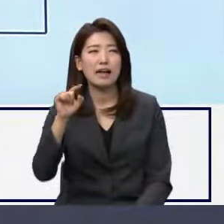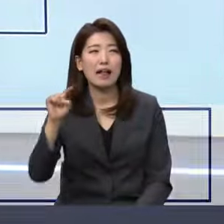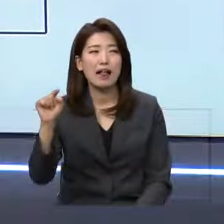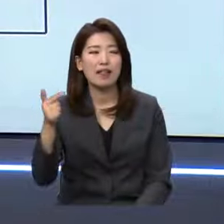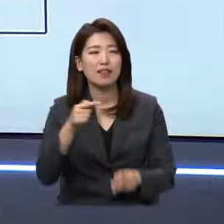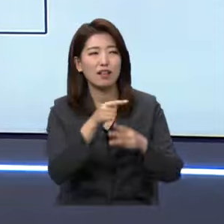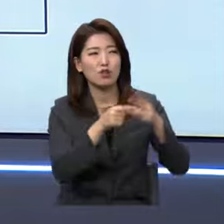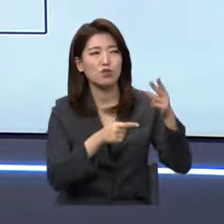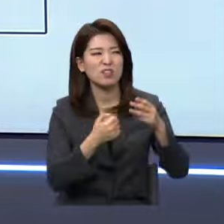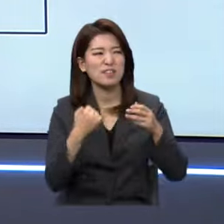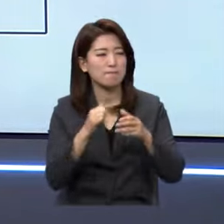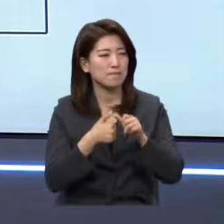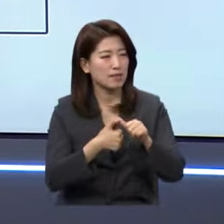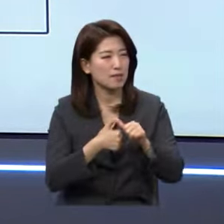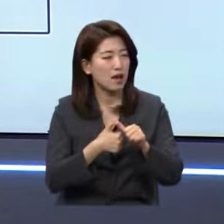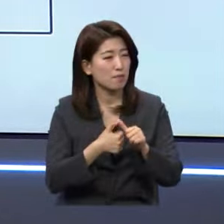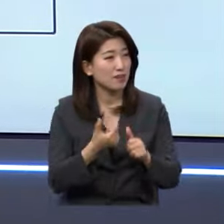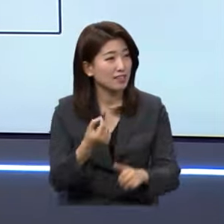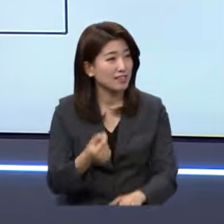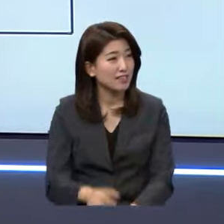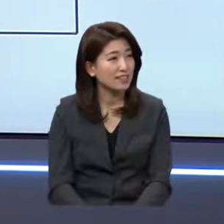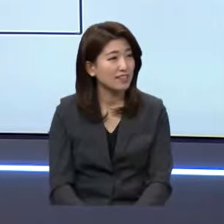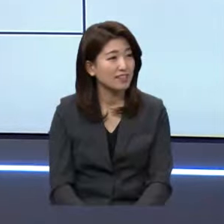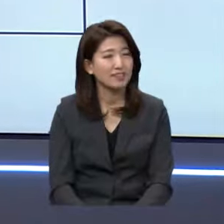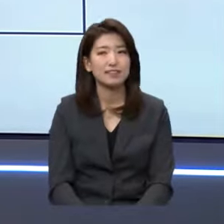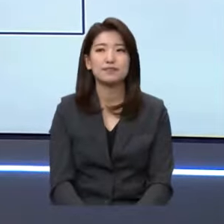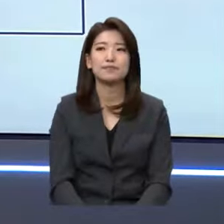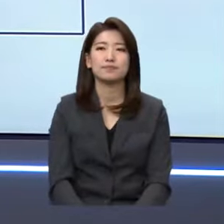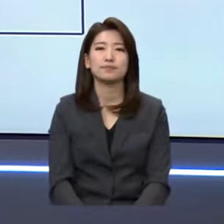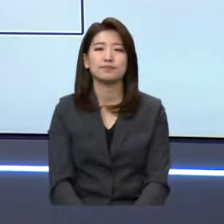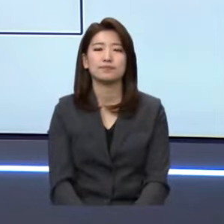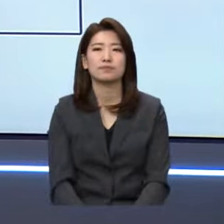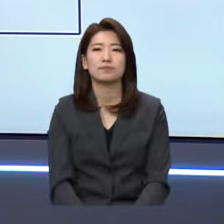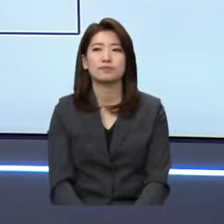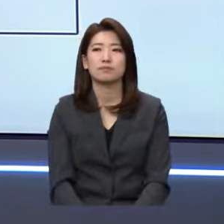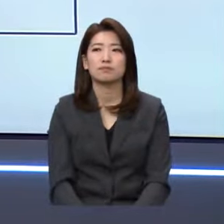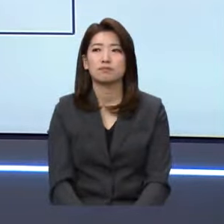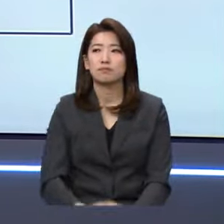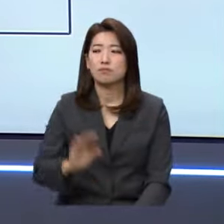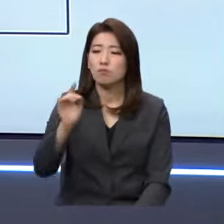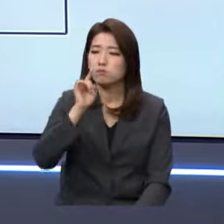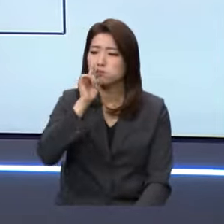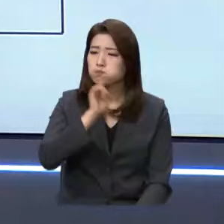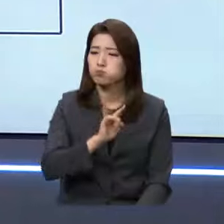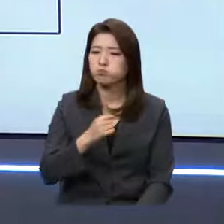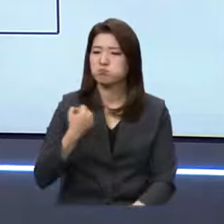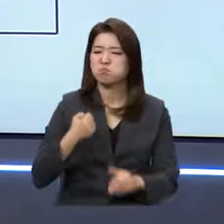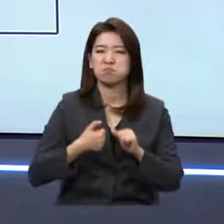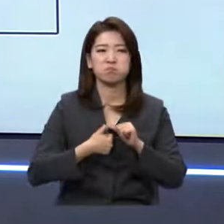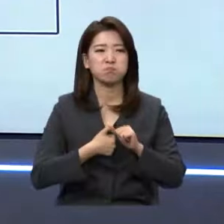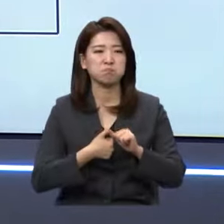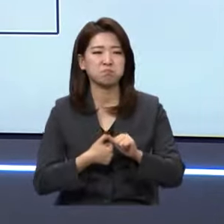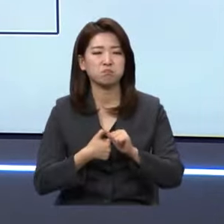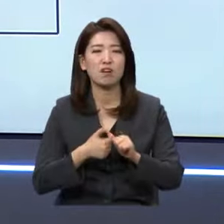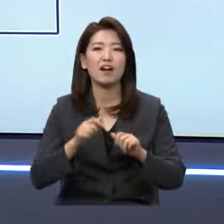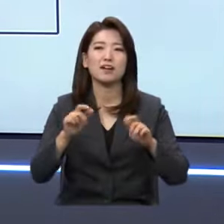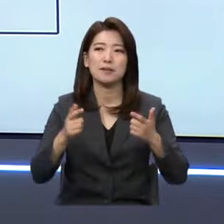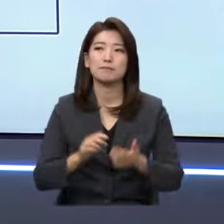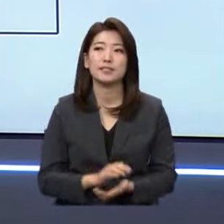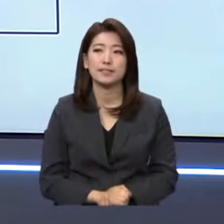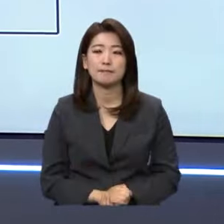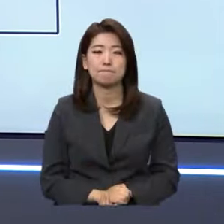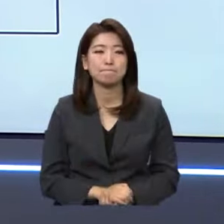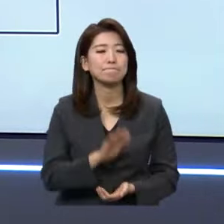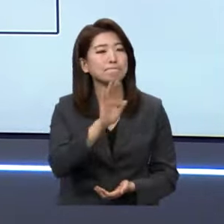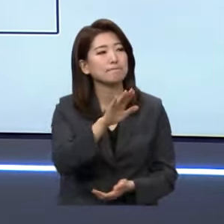얘기를 했냐 오늘 아침에 한 얘기입니다네 전혀 파워 게임이라고 보지 않는다 여러 사정을 다시